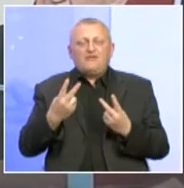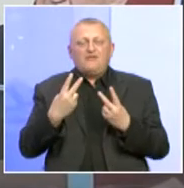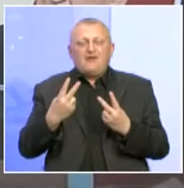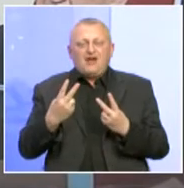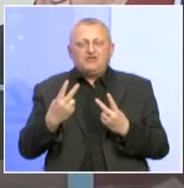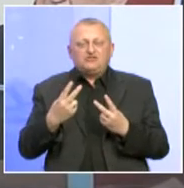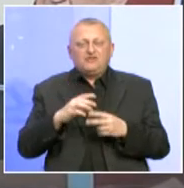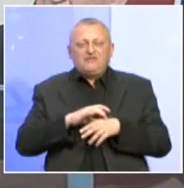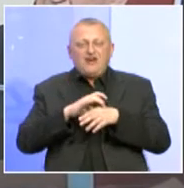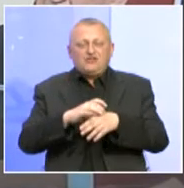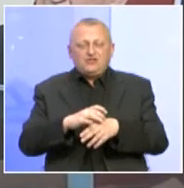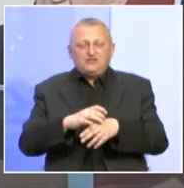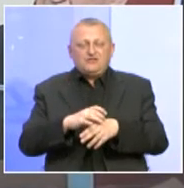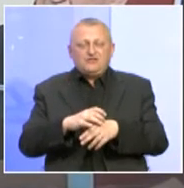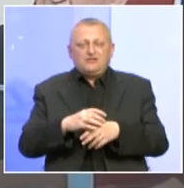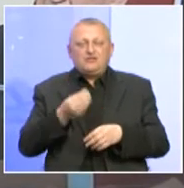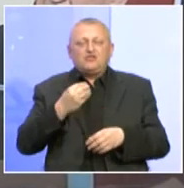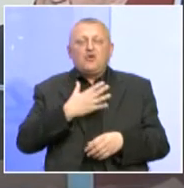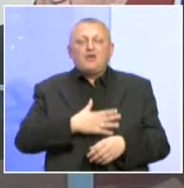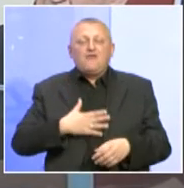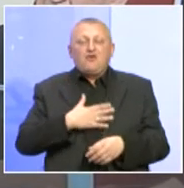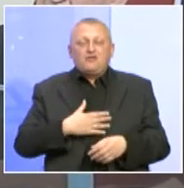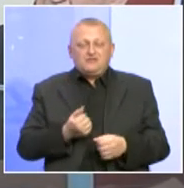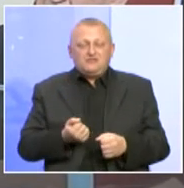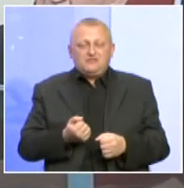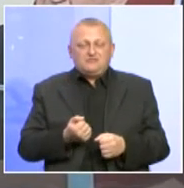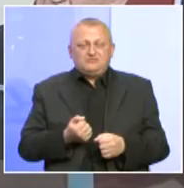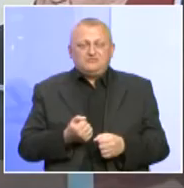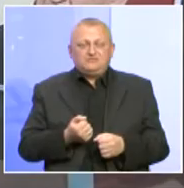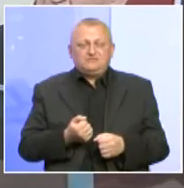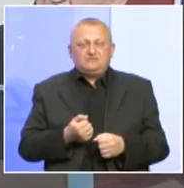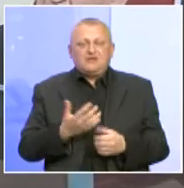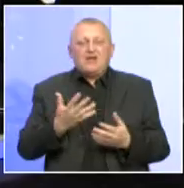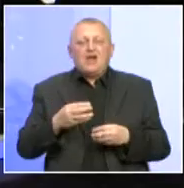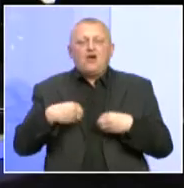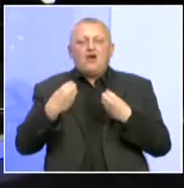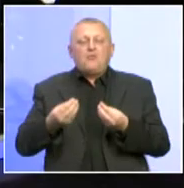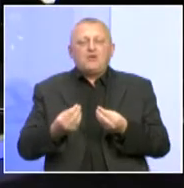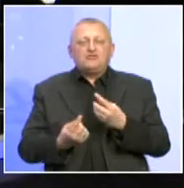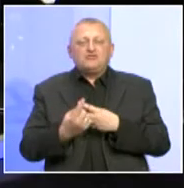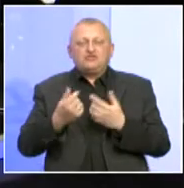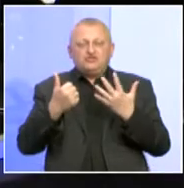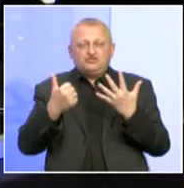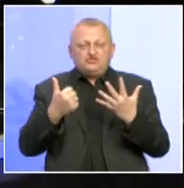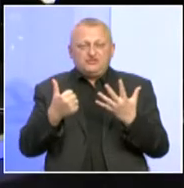faktor. Dobre volje nema. Nema dosta dobre volje. Kako vi objašnjavate činjenicu da 6